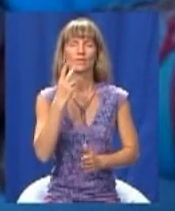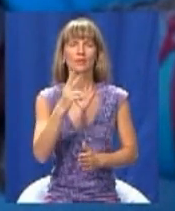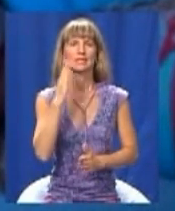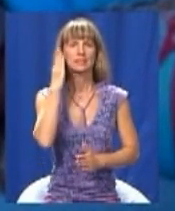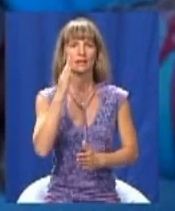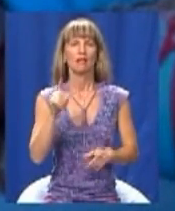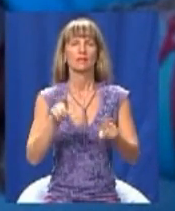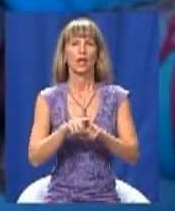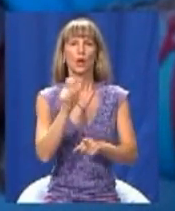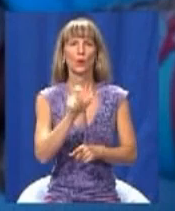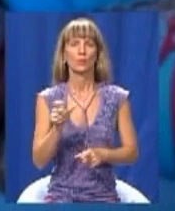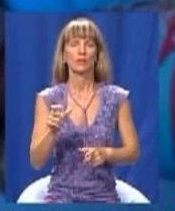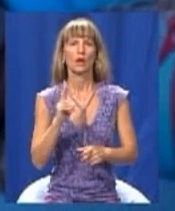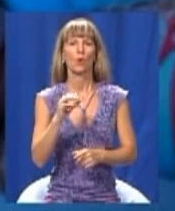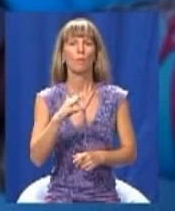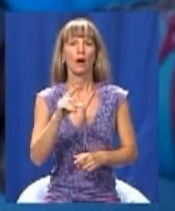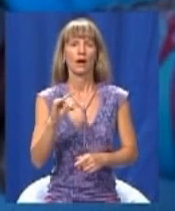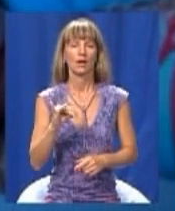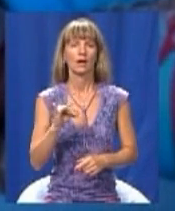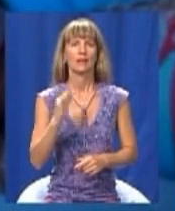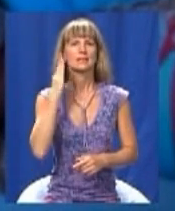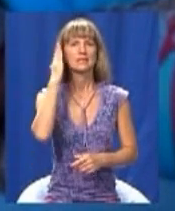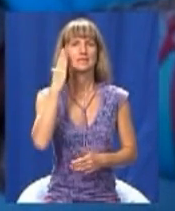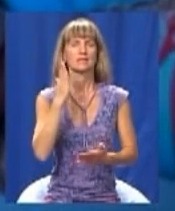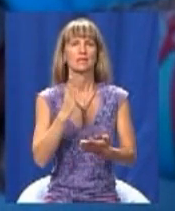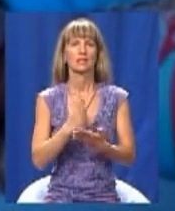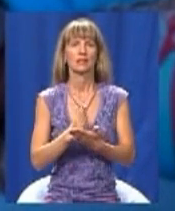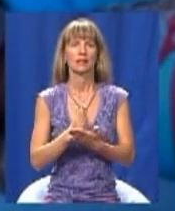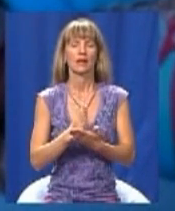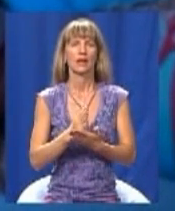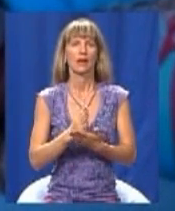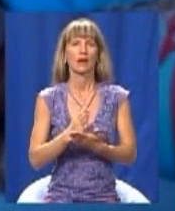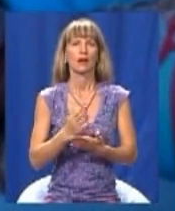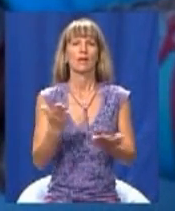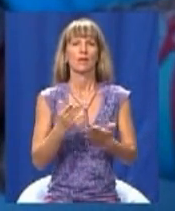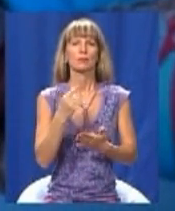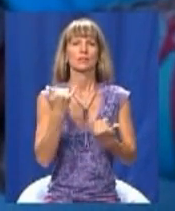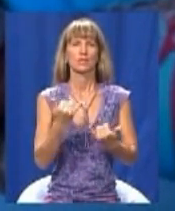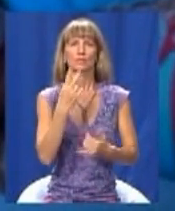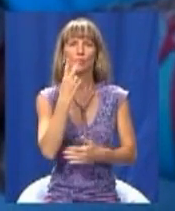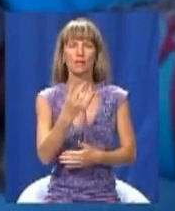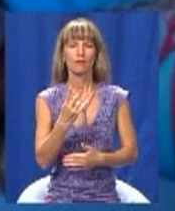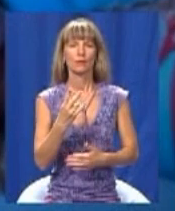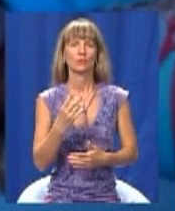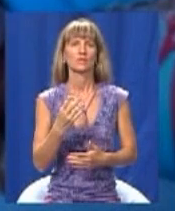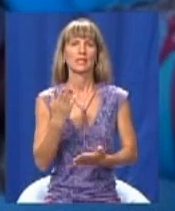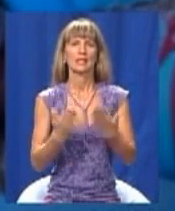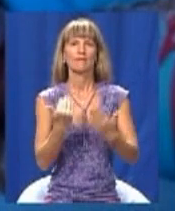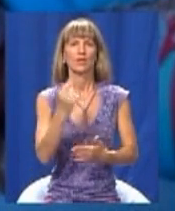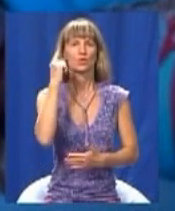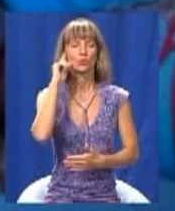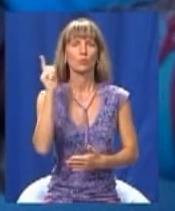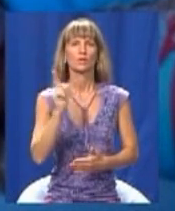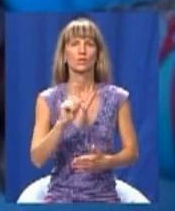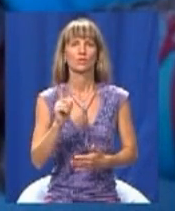комах. Існує безліч цікавих фактів про сни і сновидіння, якими ми з вами зараз поділимось. Якщо ви думаєте, що спите